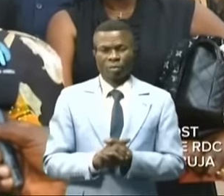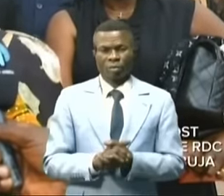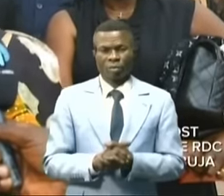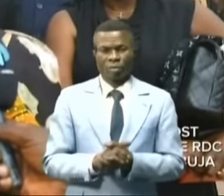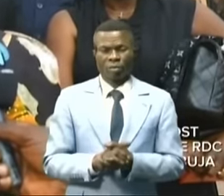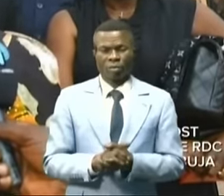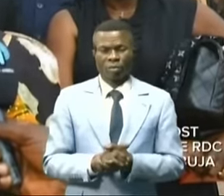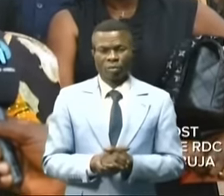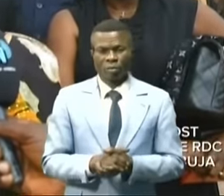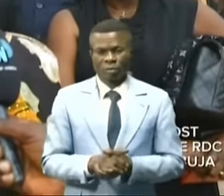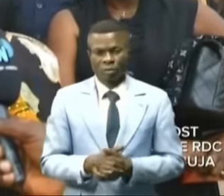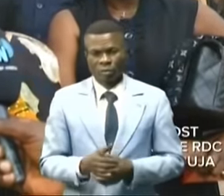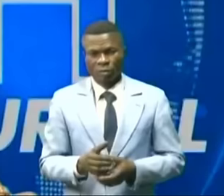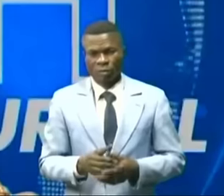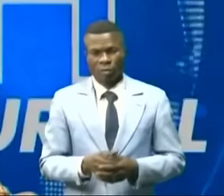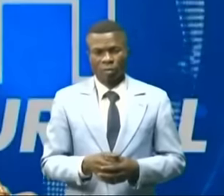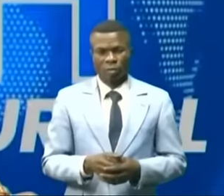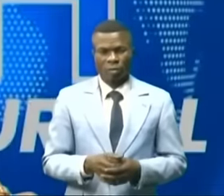war is bad.